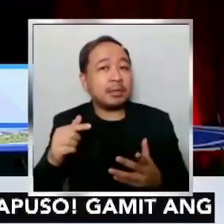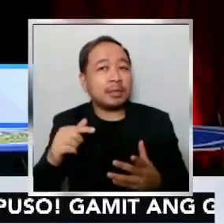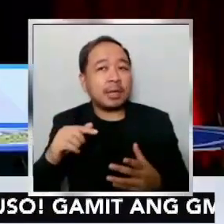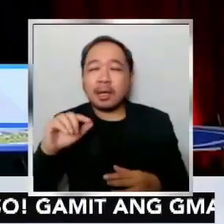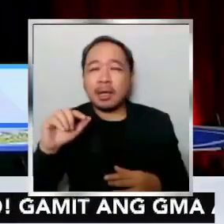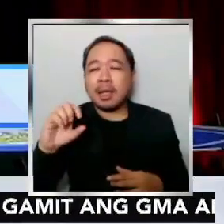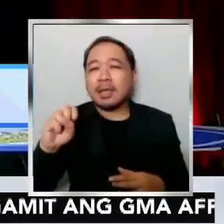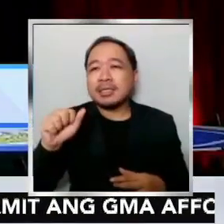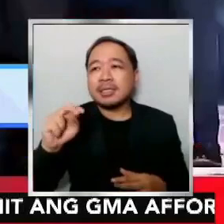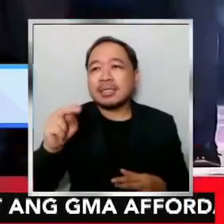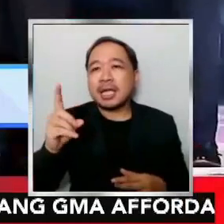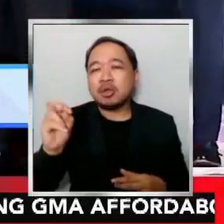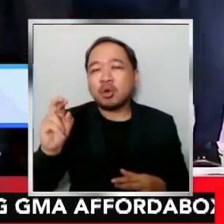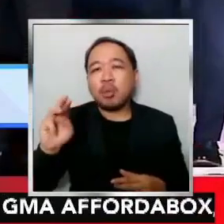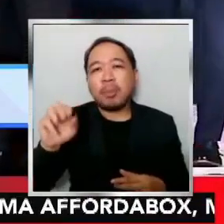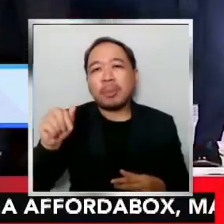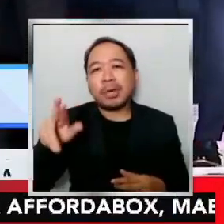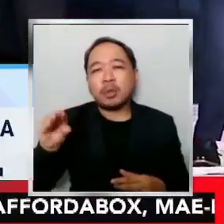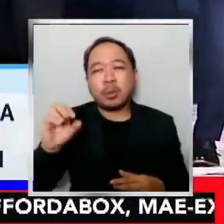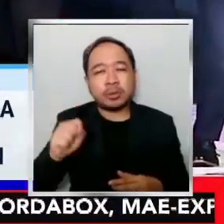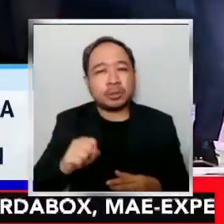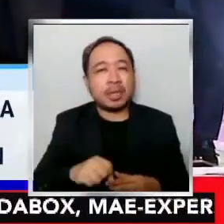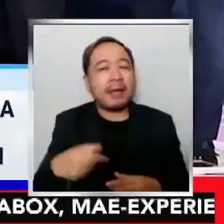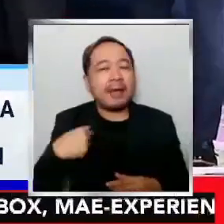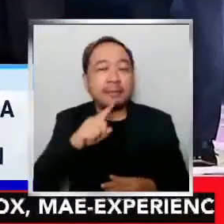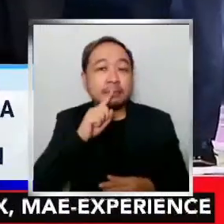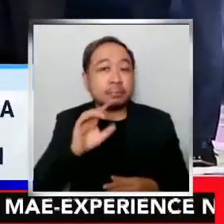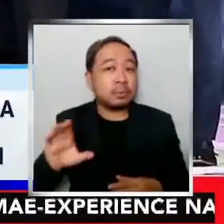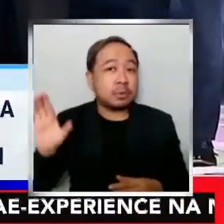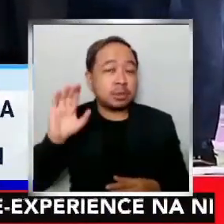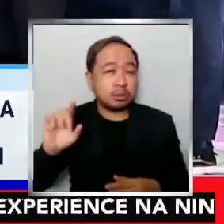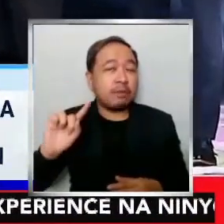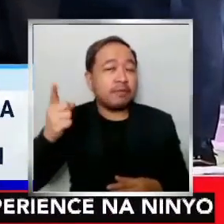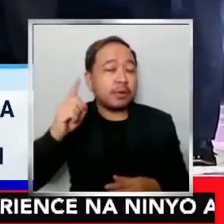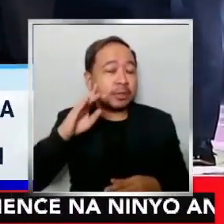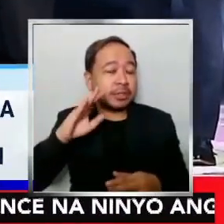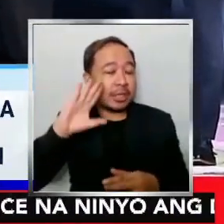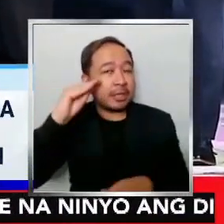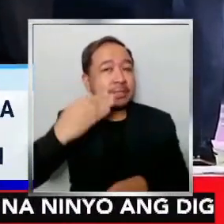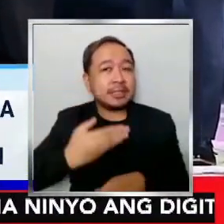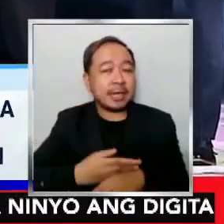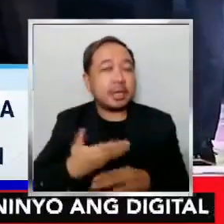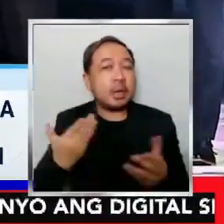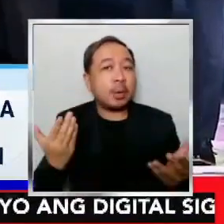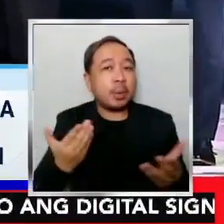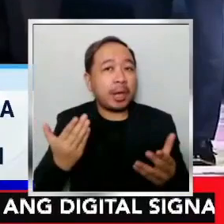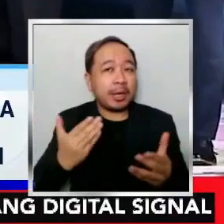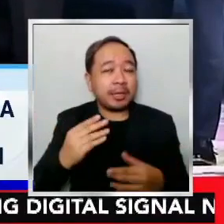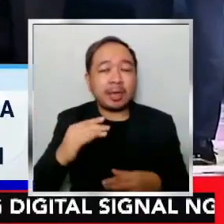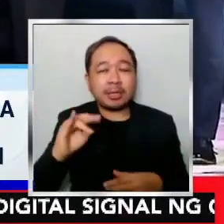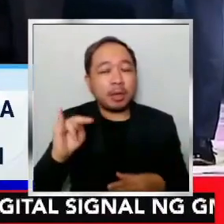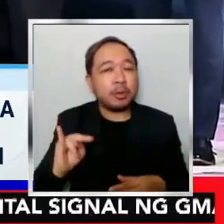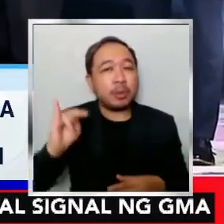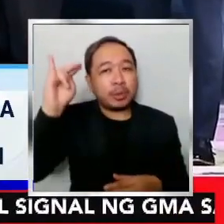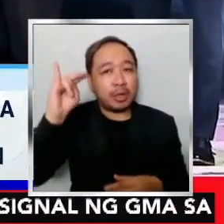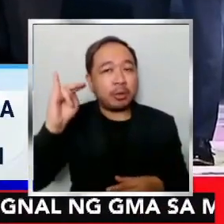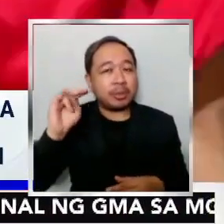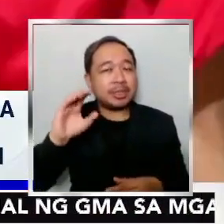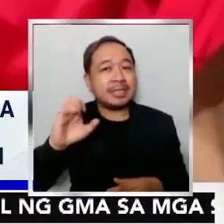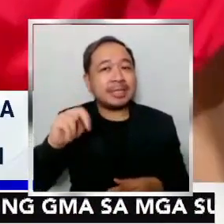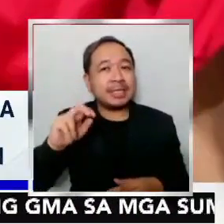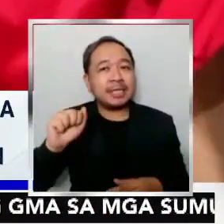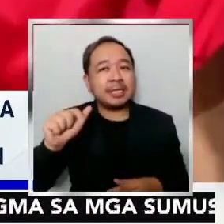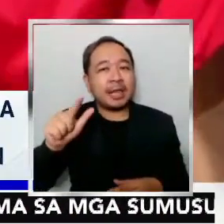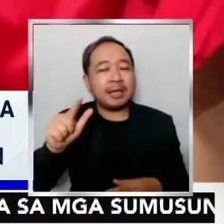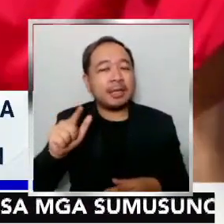Ginanap ang oath-taking ng panganay na anak ni President-elect Bongbong Marcos sa Ilocos Norte Centennial Arena kahapon. Kasama ni Sandro ang kanyang tiyahin na si Senadora